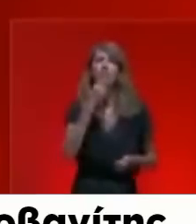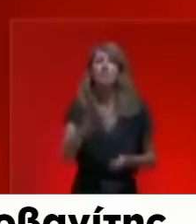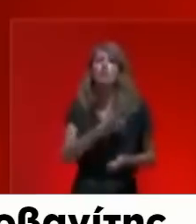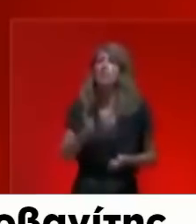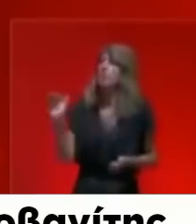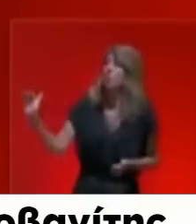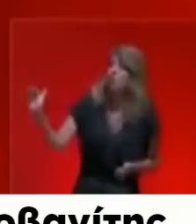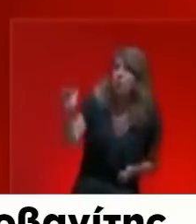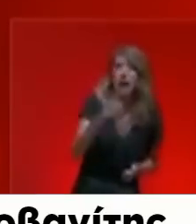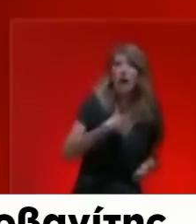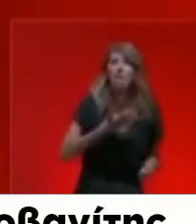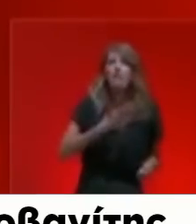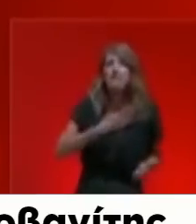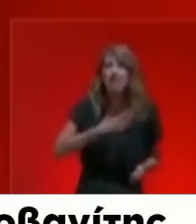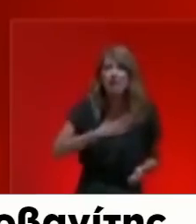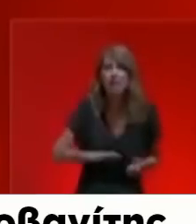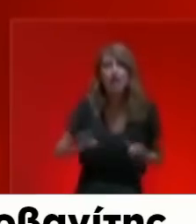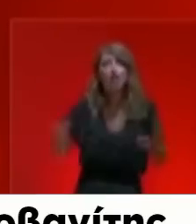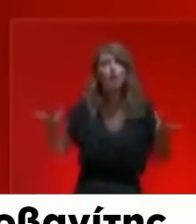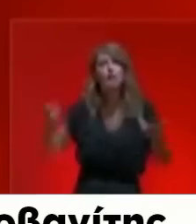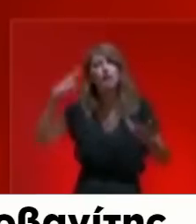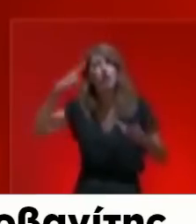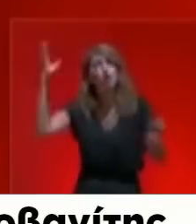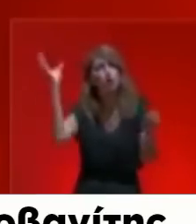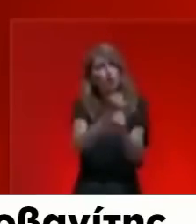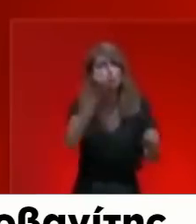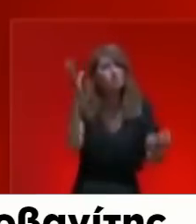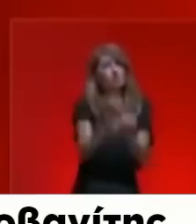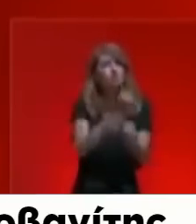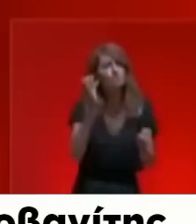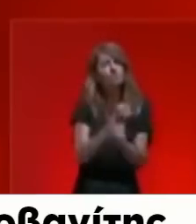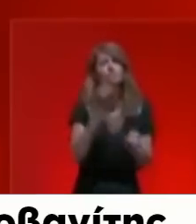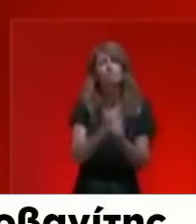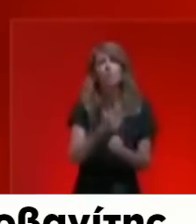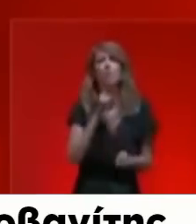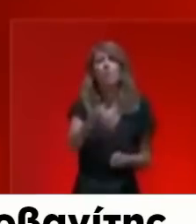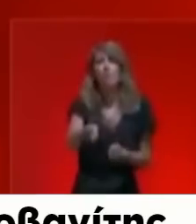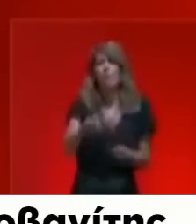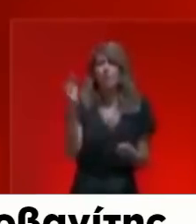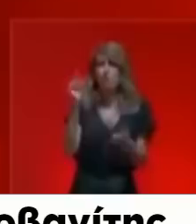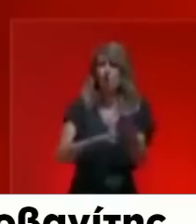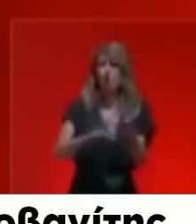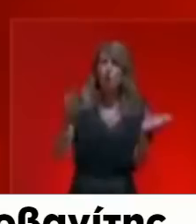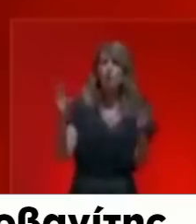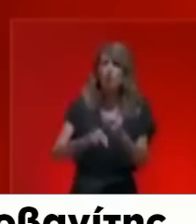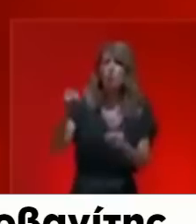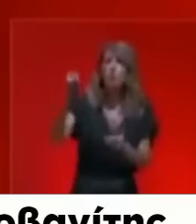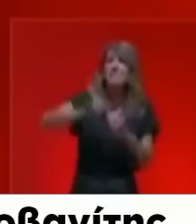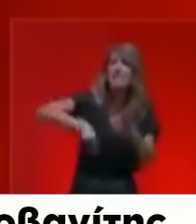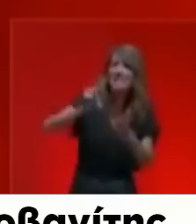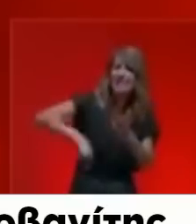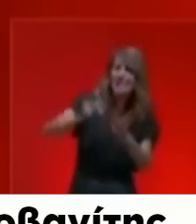Ήταν η επόμενη ερώτηση που θα σου έκανα, αλλά παρακαλώ. Ναι. Θεωρώ λοιπόν ότι